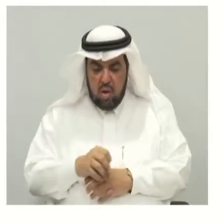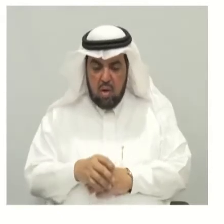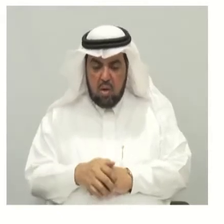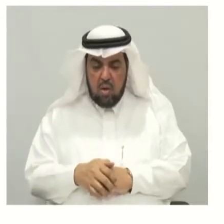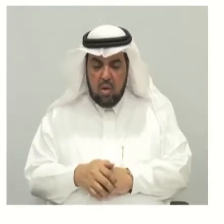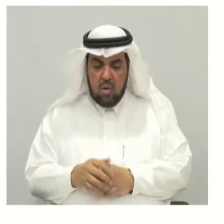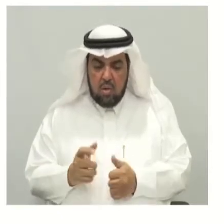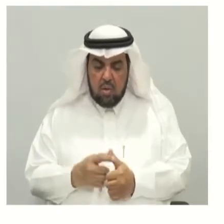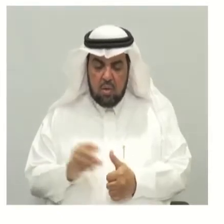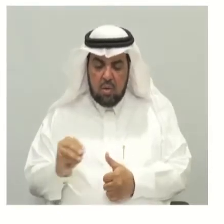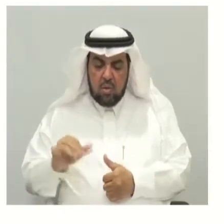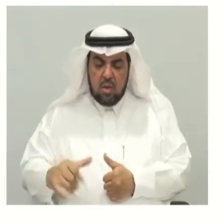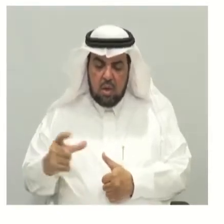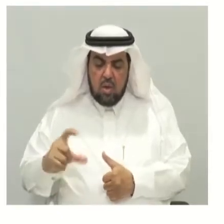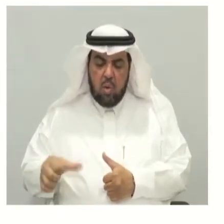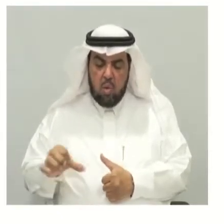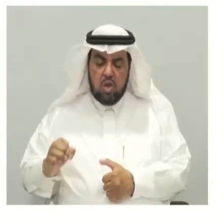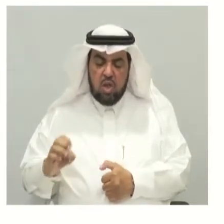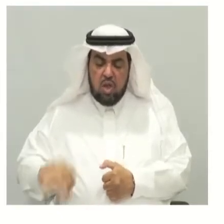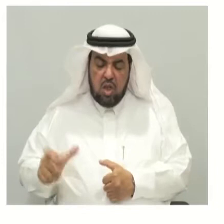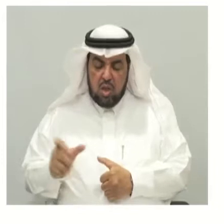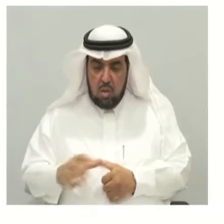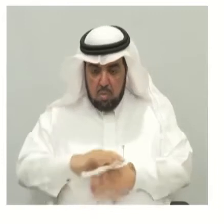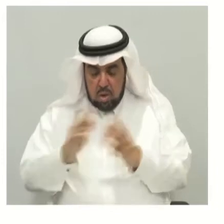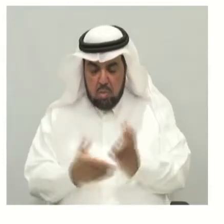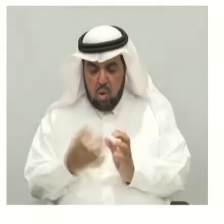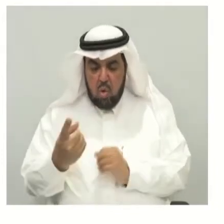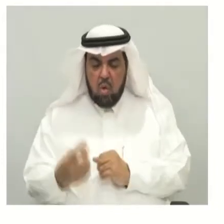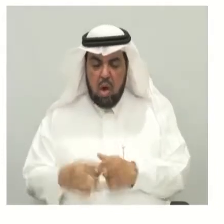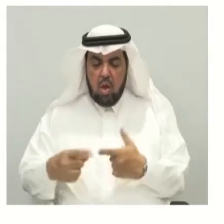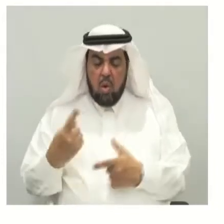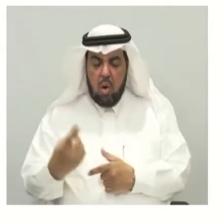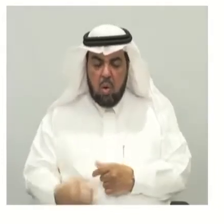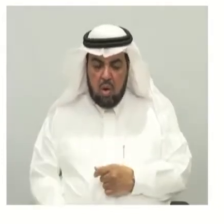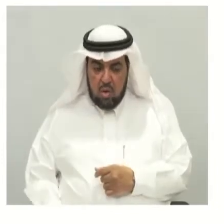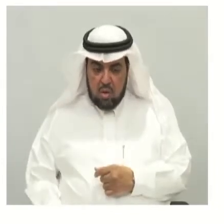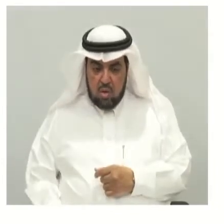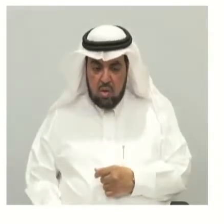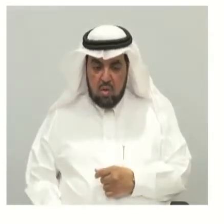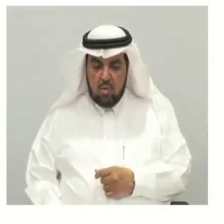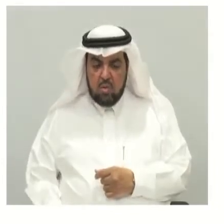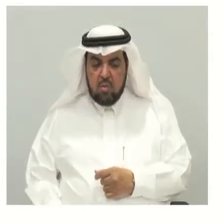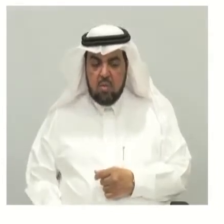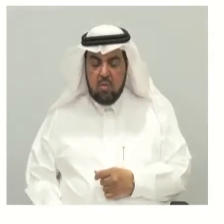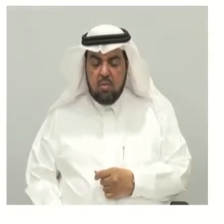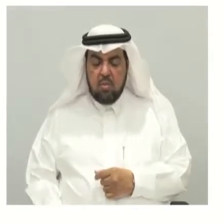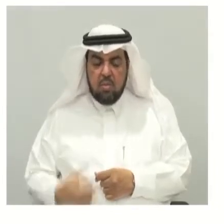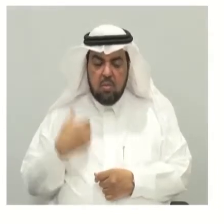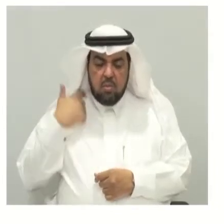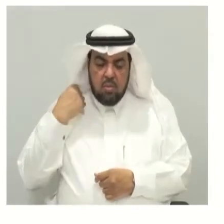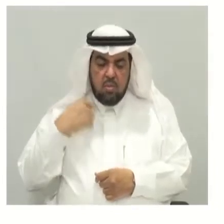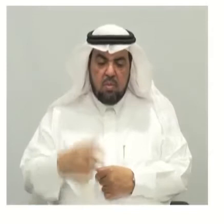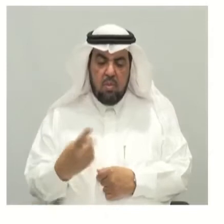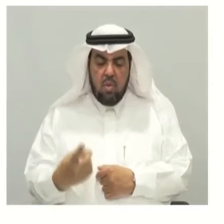عنصر الأول هيدروجين، المجموعة الأولى، الدورة الأولى. طيب في نفس الدورة